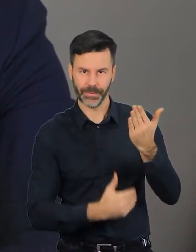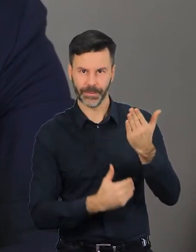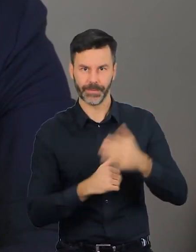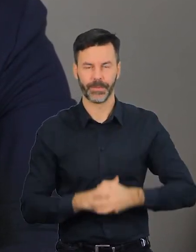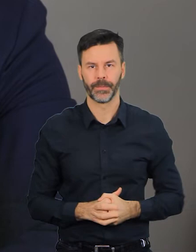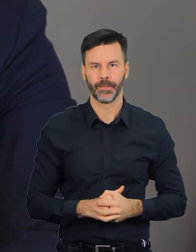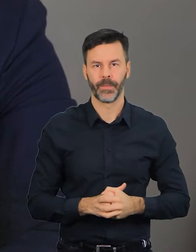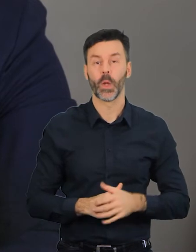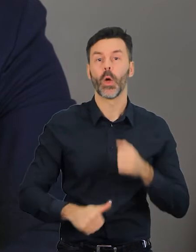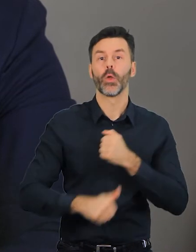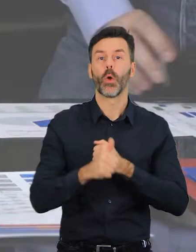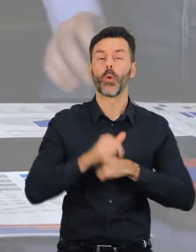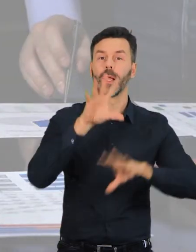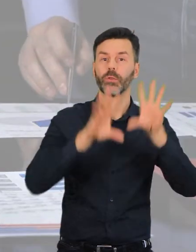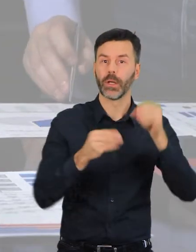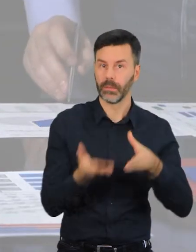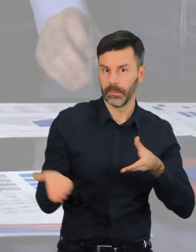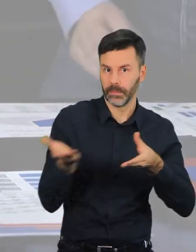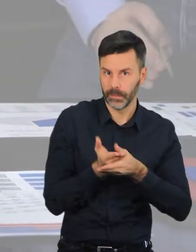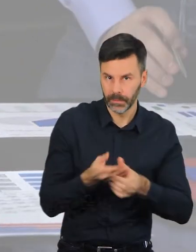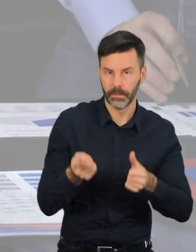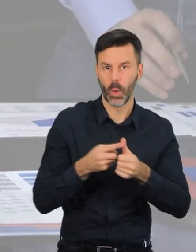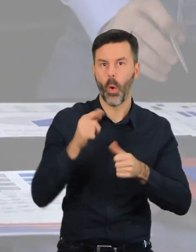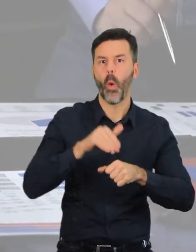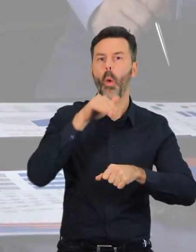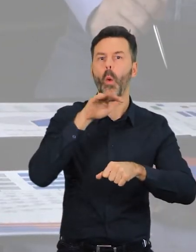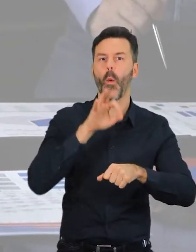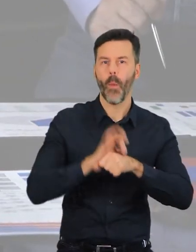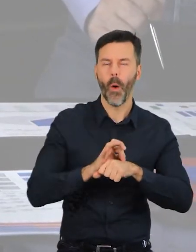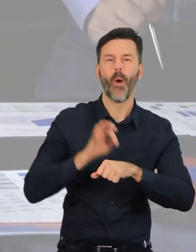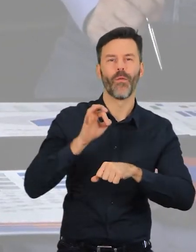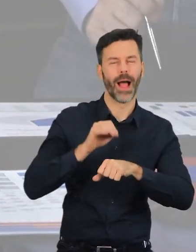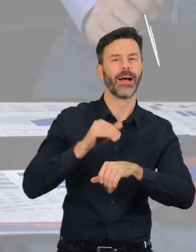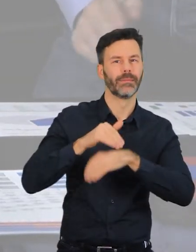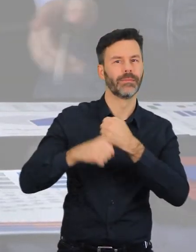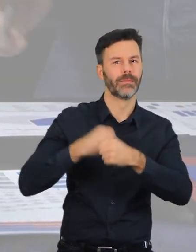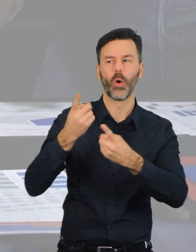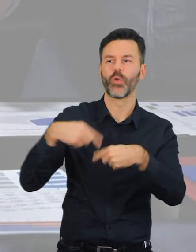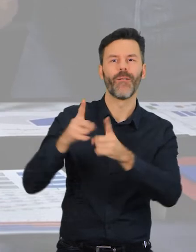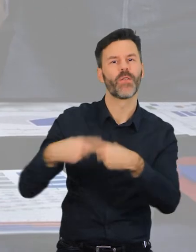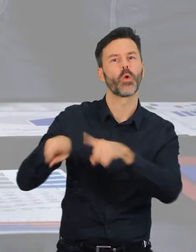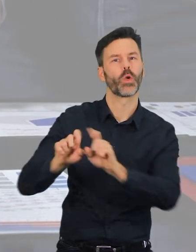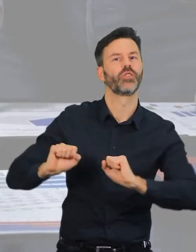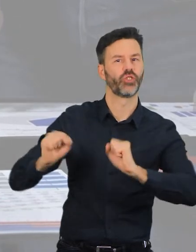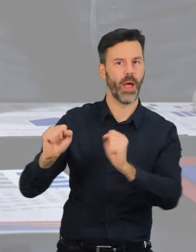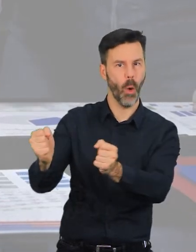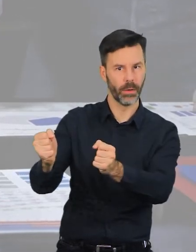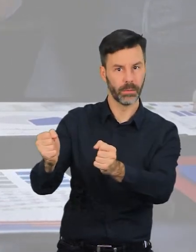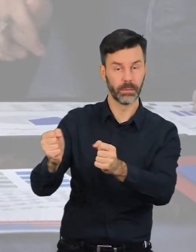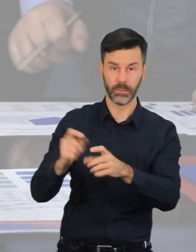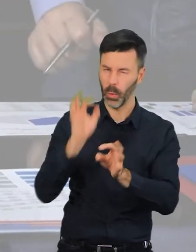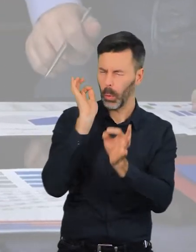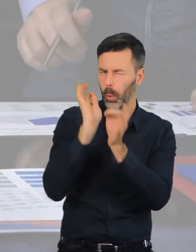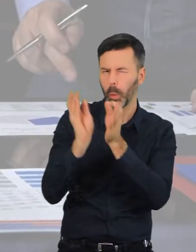księgowego należy załączyć umowę zawartą ze zleceniobiorcą, wykonawcą dzieła, precyzyjnie określającą zakres